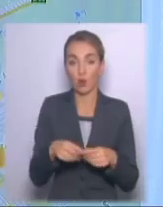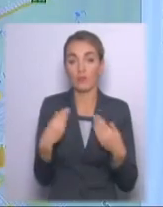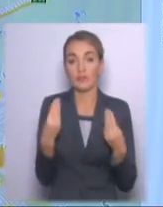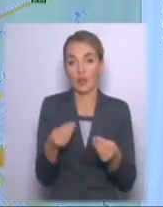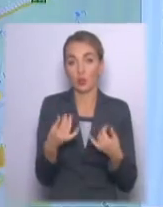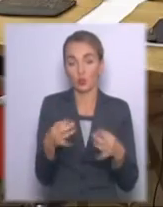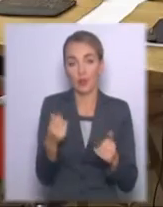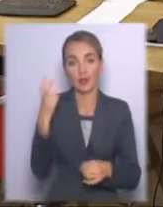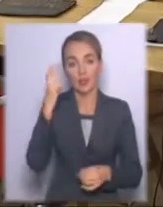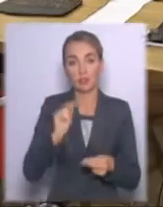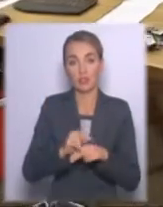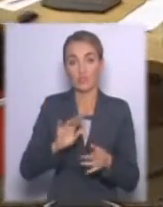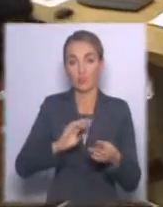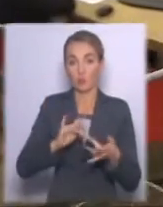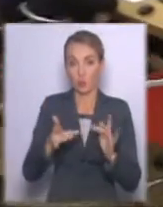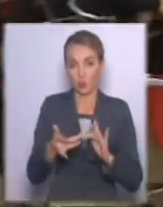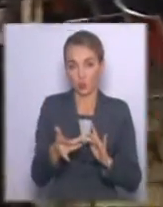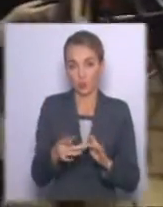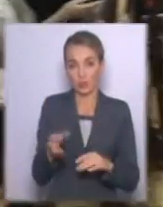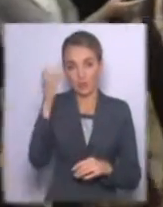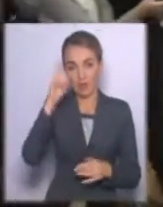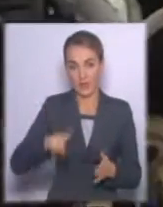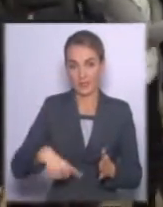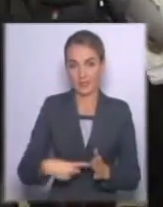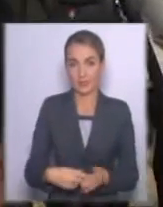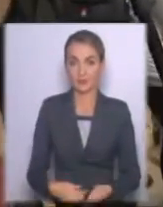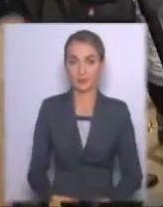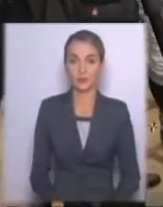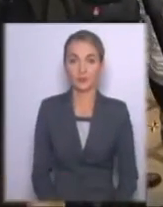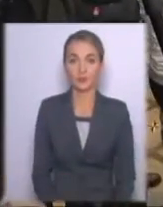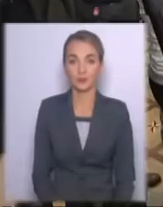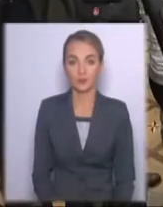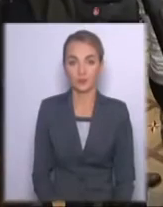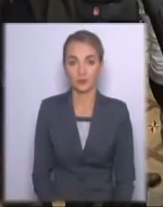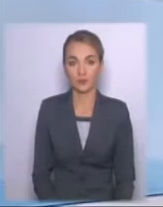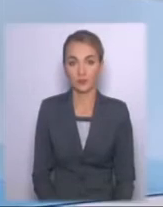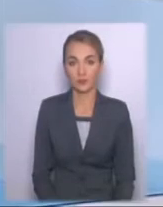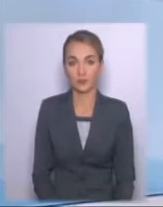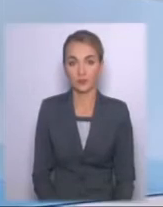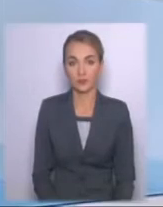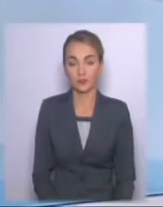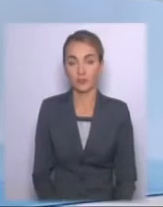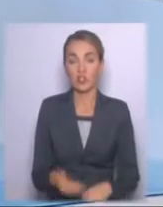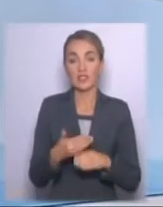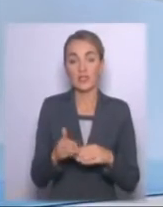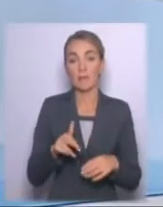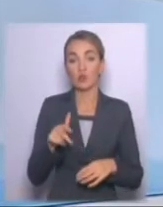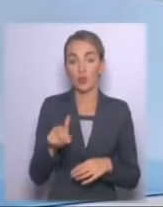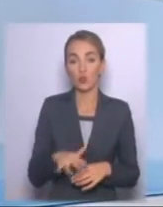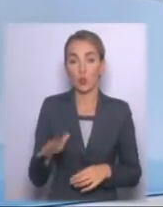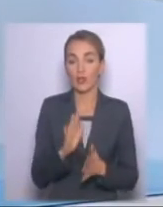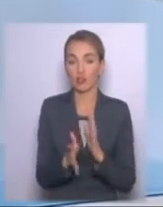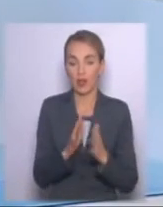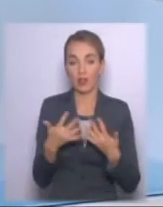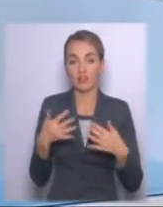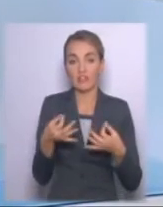і для киян через веб-сторінку Smart City. Олександра Розторожна, Віталій Воротняк, телеканал Київ. Частину пішохідної зони Хрещатика